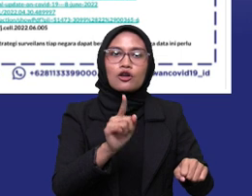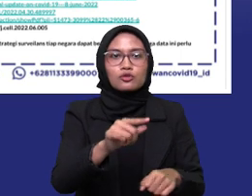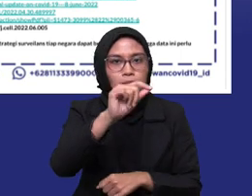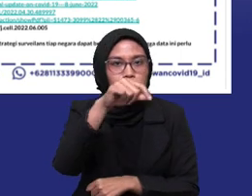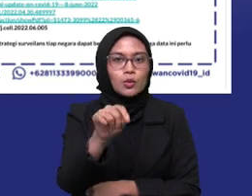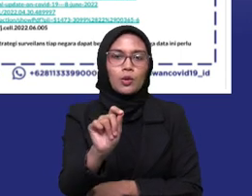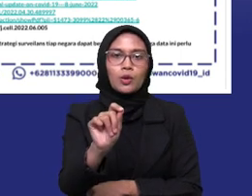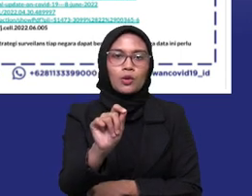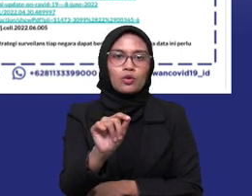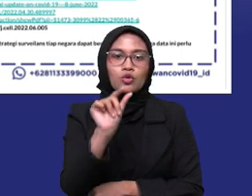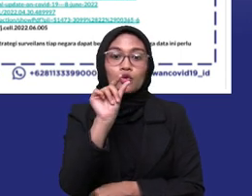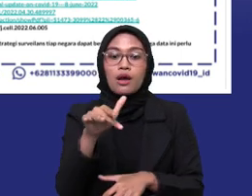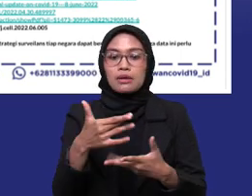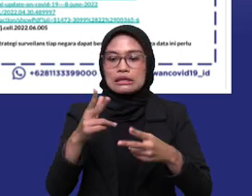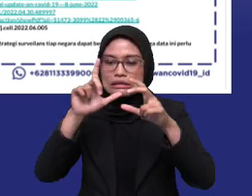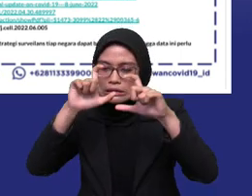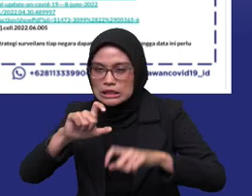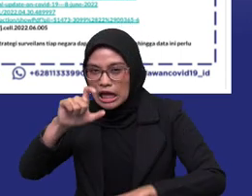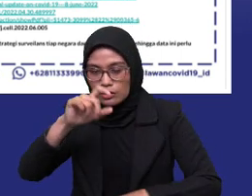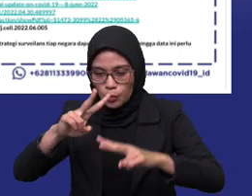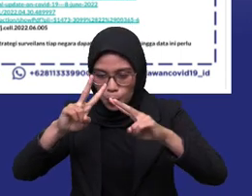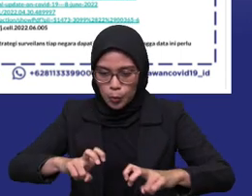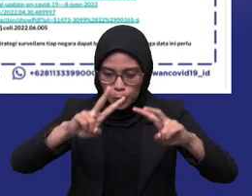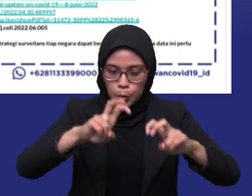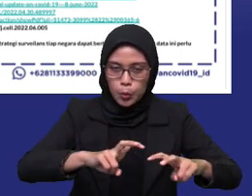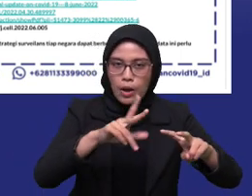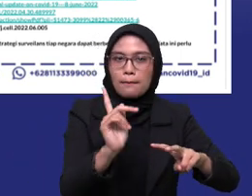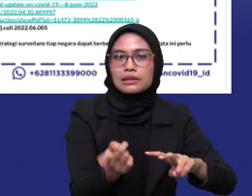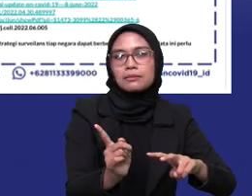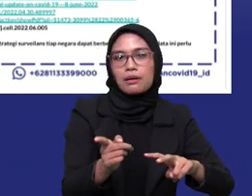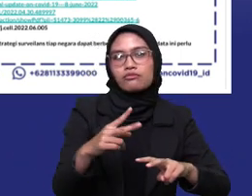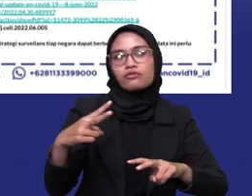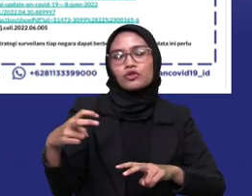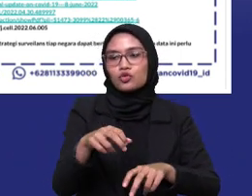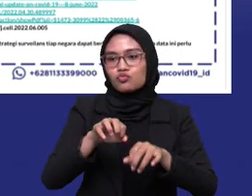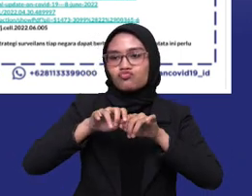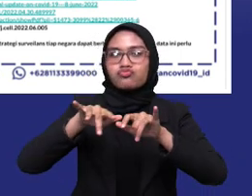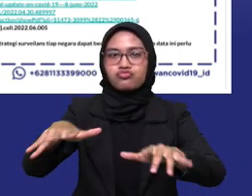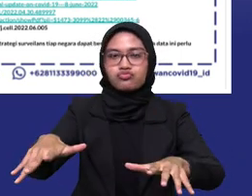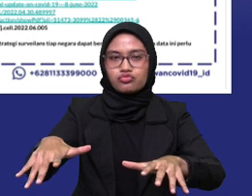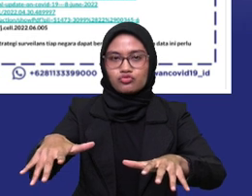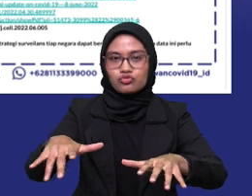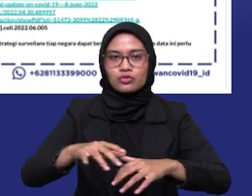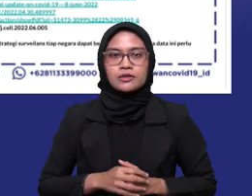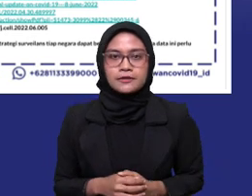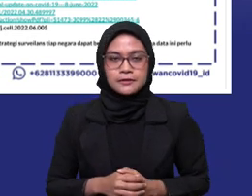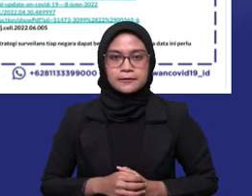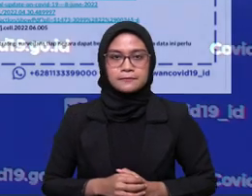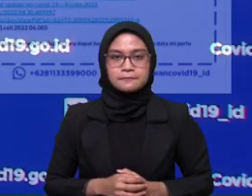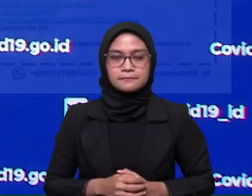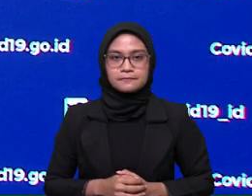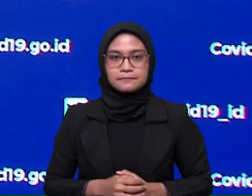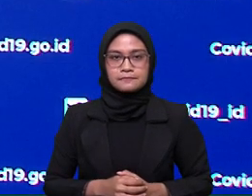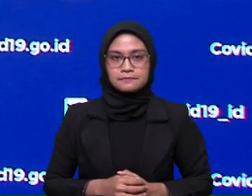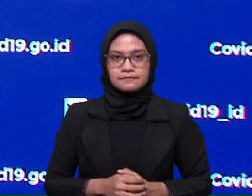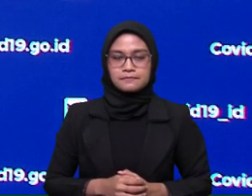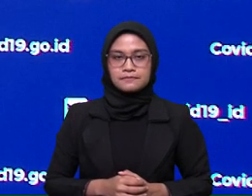penyebab dari kenaikan kasus dan asal kasus yang beredar di masyarakat dapat terdeteksi dengan baik